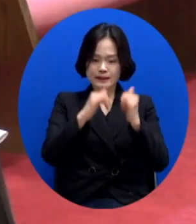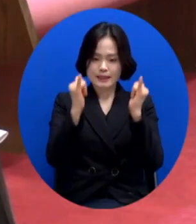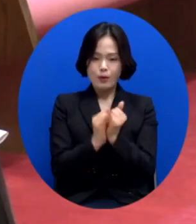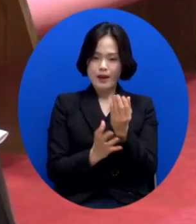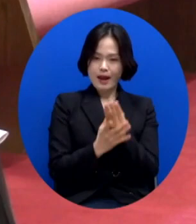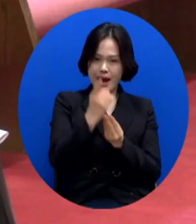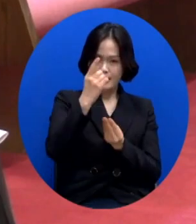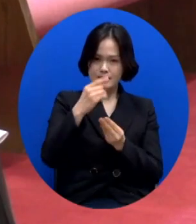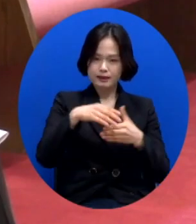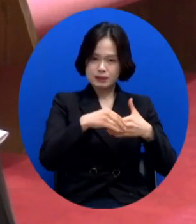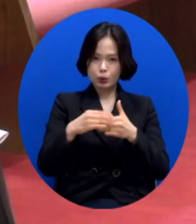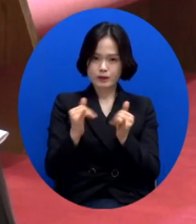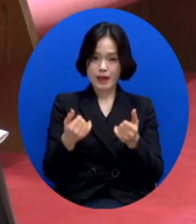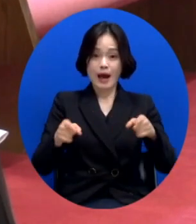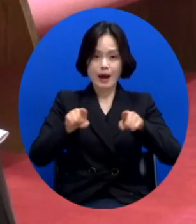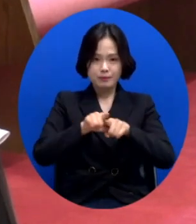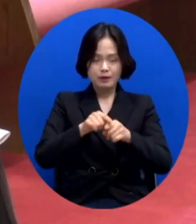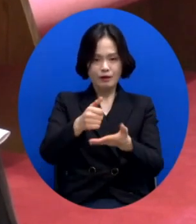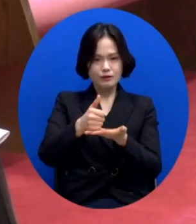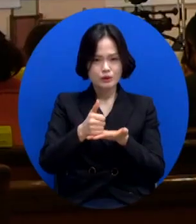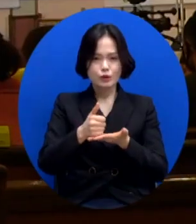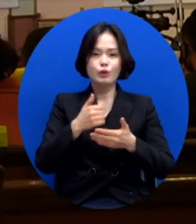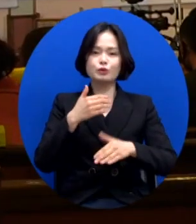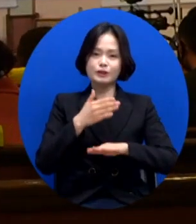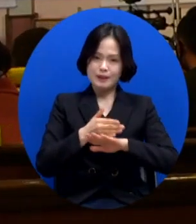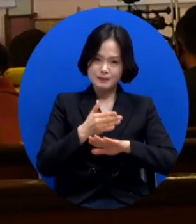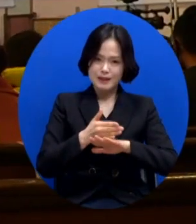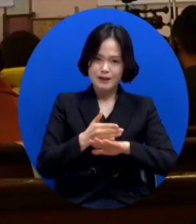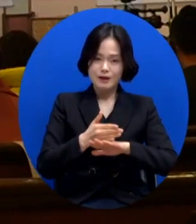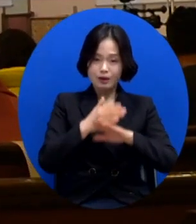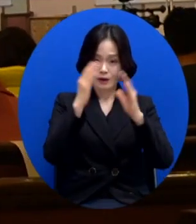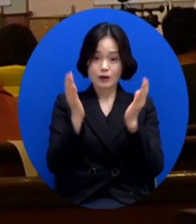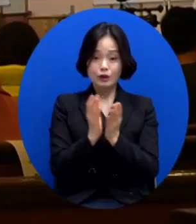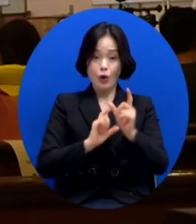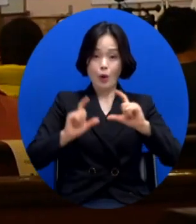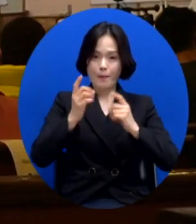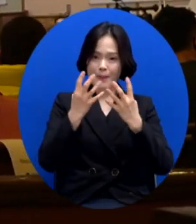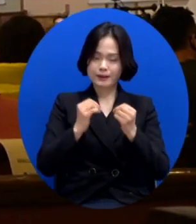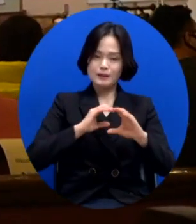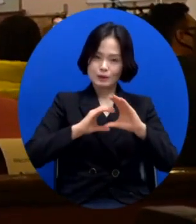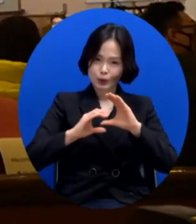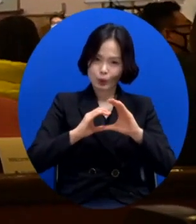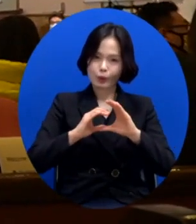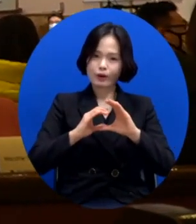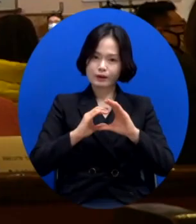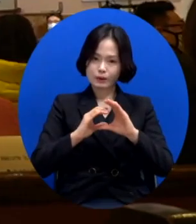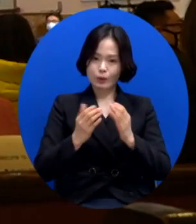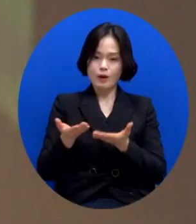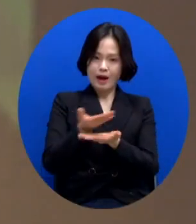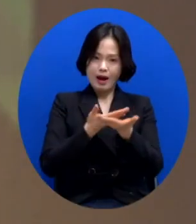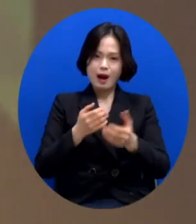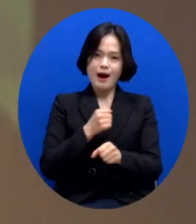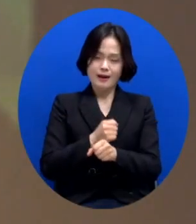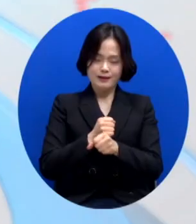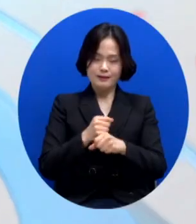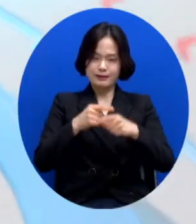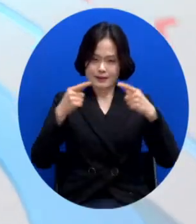앞으로 이민 사회 의 기관장 들과 더 많은 소통과 교제에 기회를 만들어 나가겠다 고 밝혔습니다